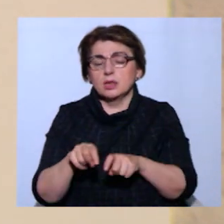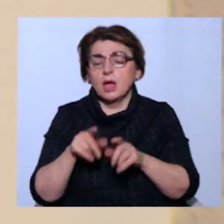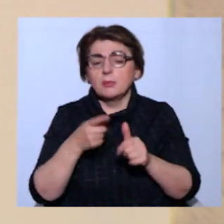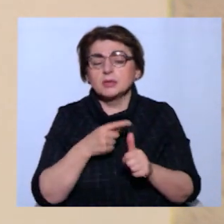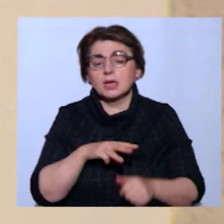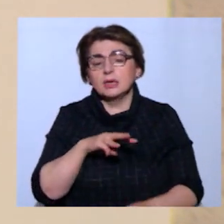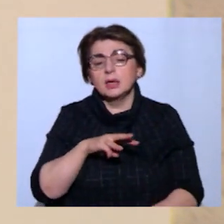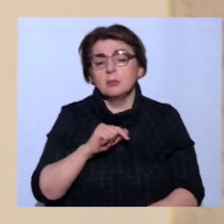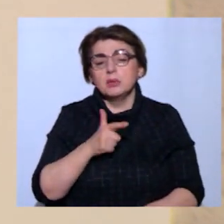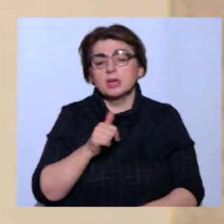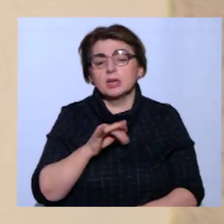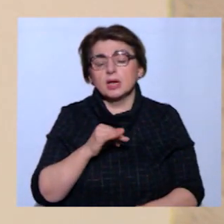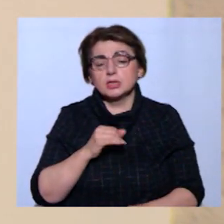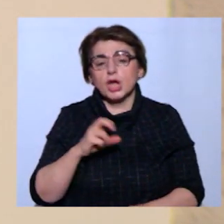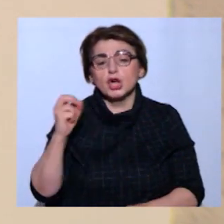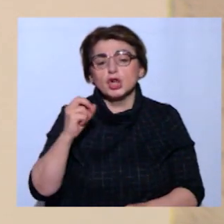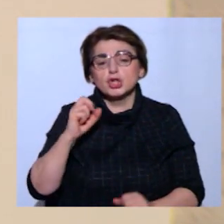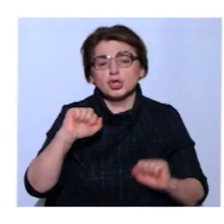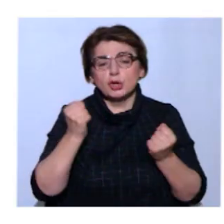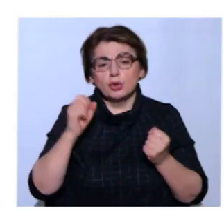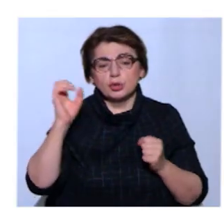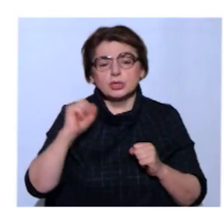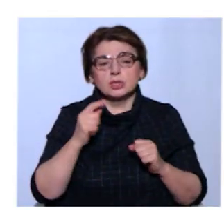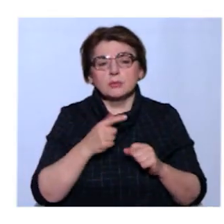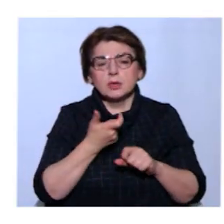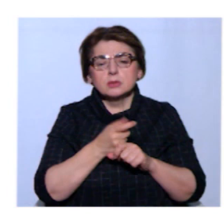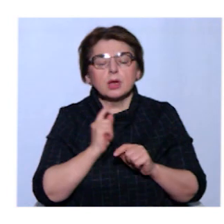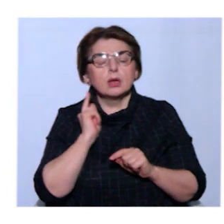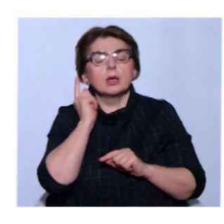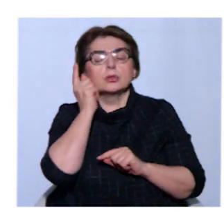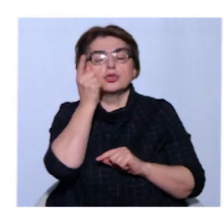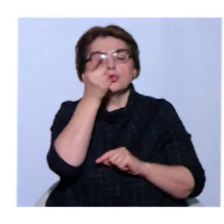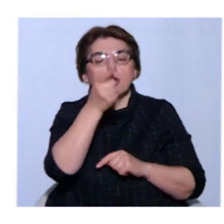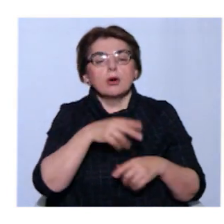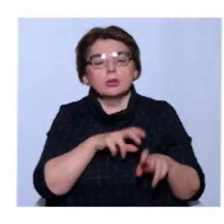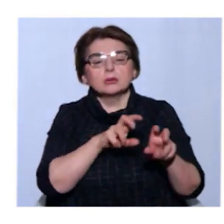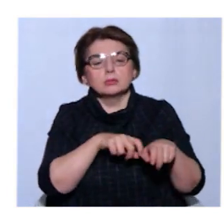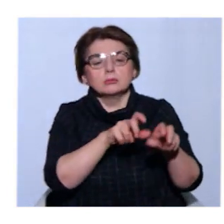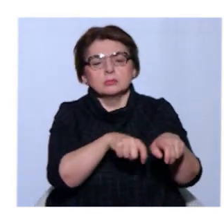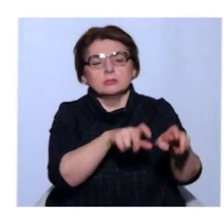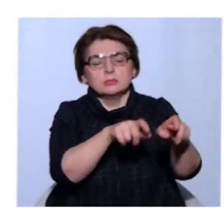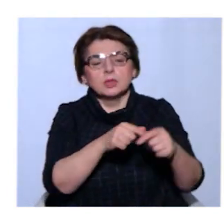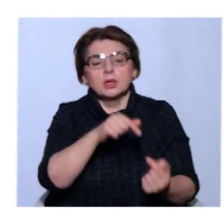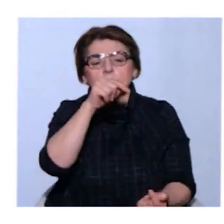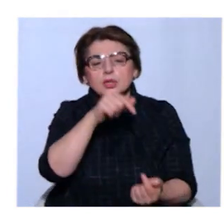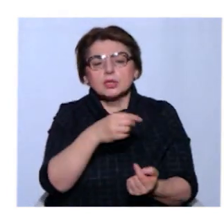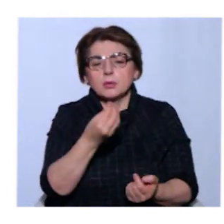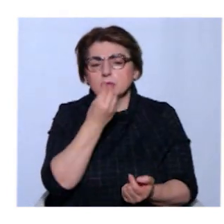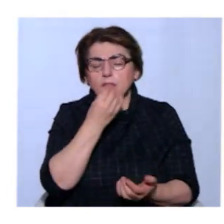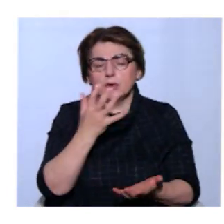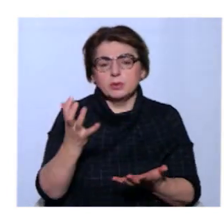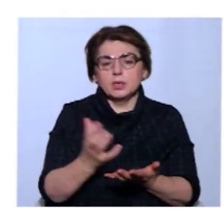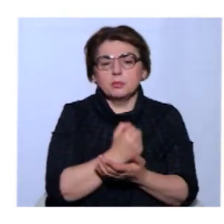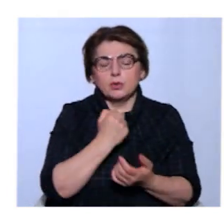მიგრაცია ჰქვია. მაგალითად ჩრდილოეთის ირემი ძალიან დიდ მანძილს გადის იმისთვის, რომ შესაფერისი საკვები